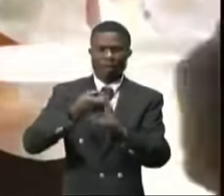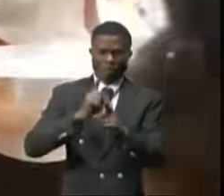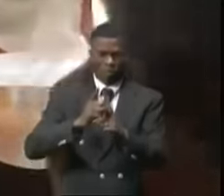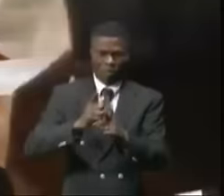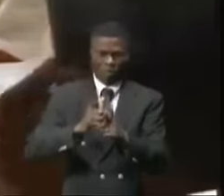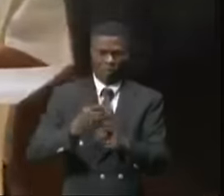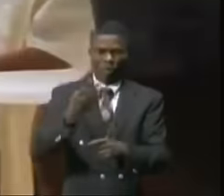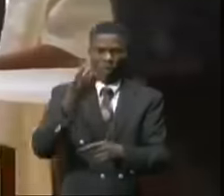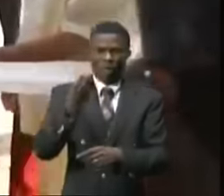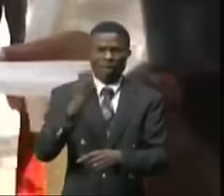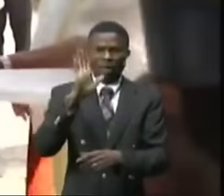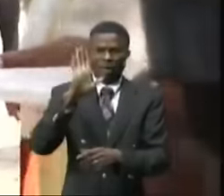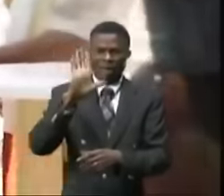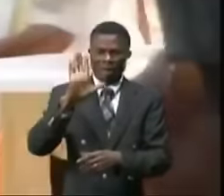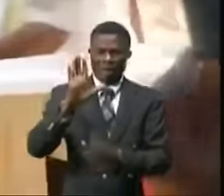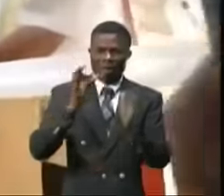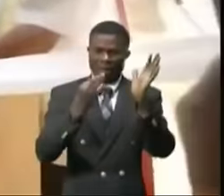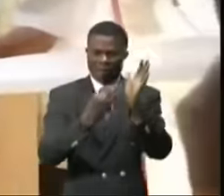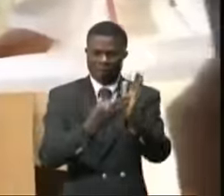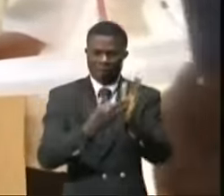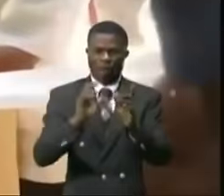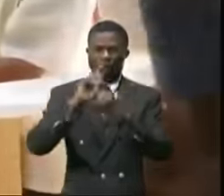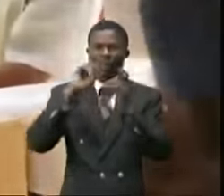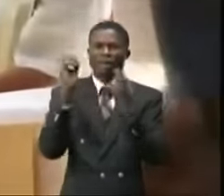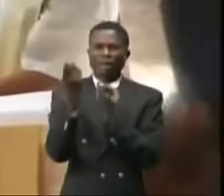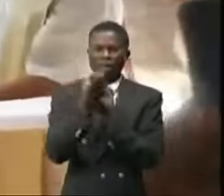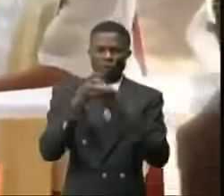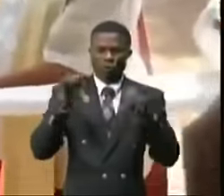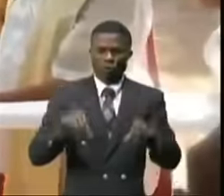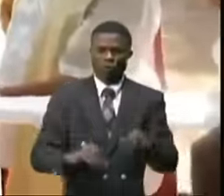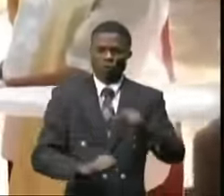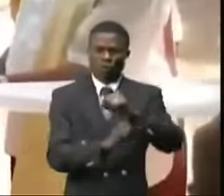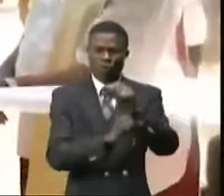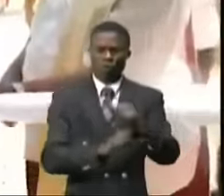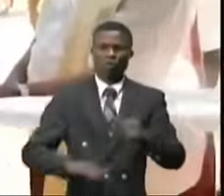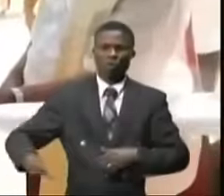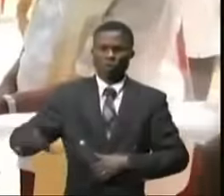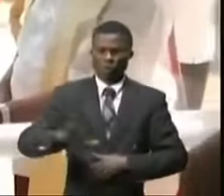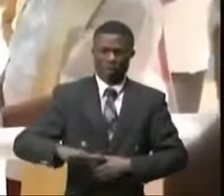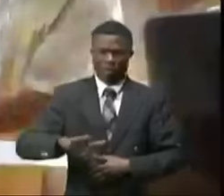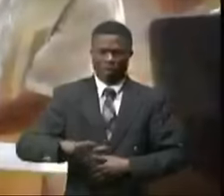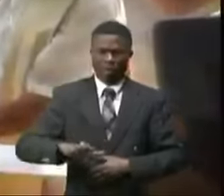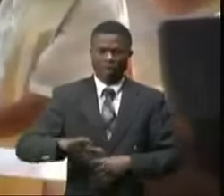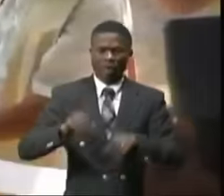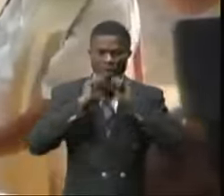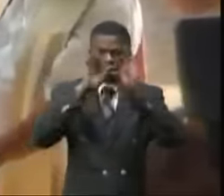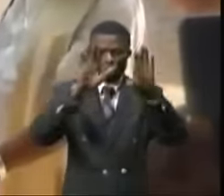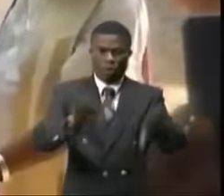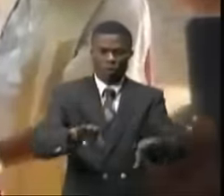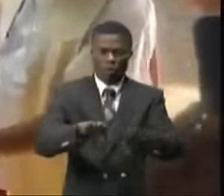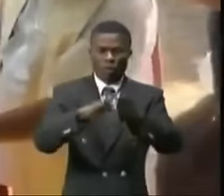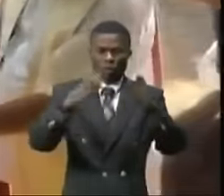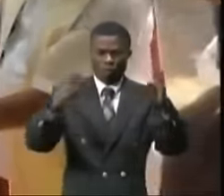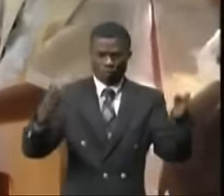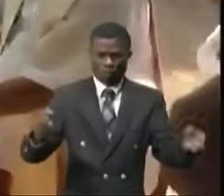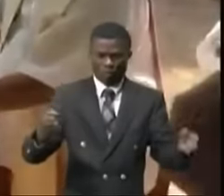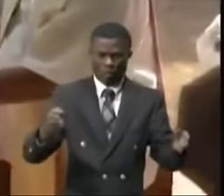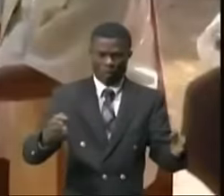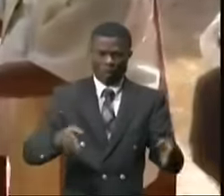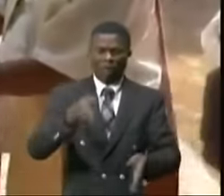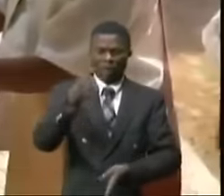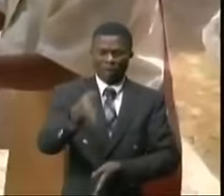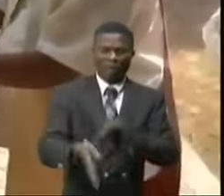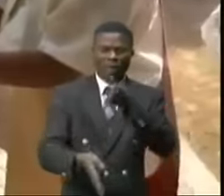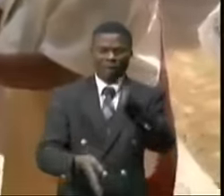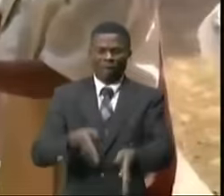dans 48 diocèses de la RDC avec l'appui du gouvernement de la République. Cette inauguration a eu lieu dans la suite de la marche de